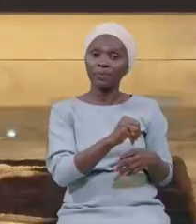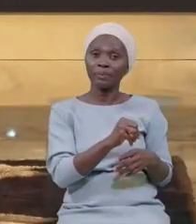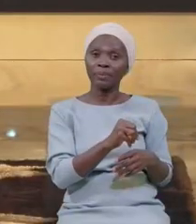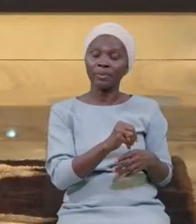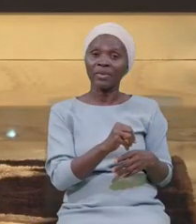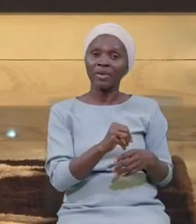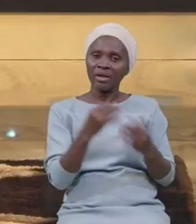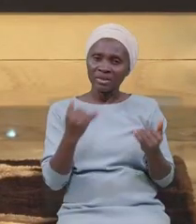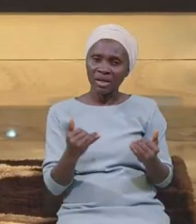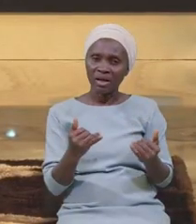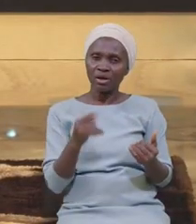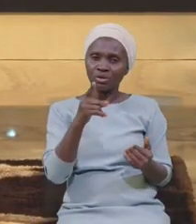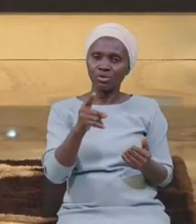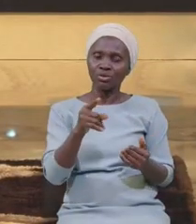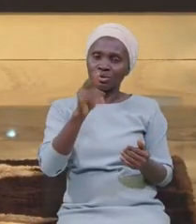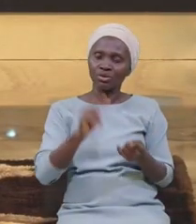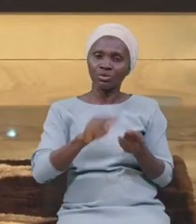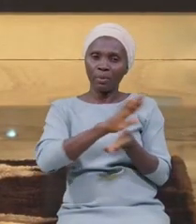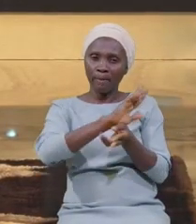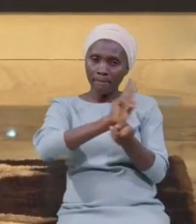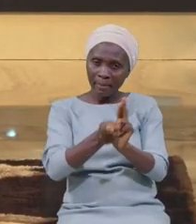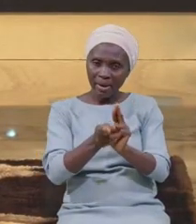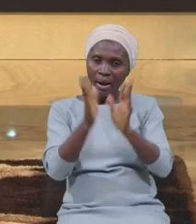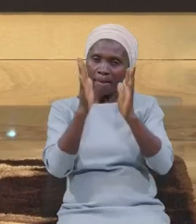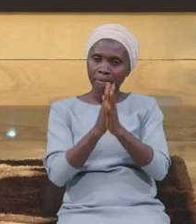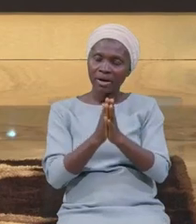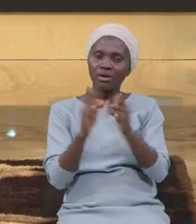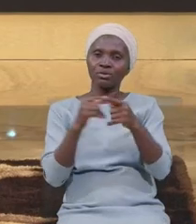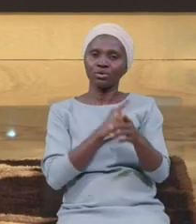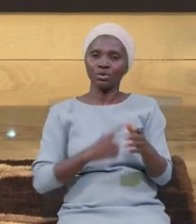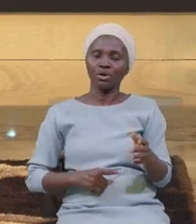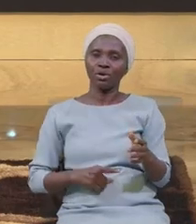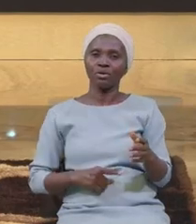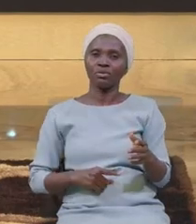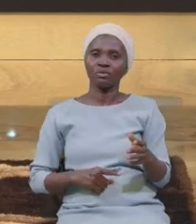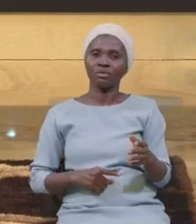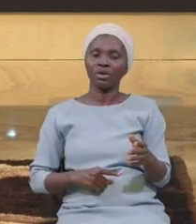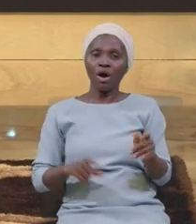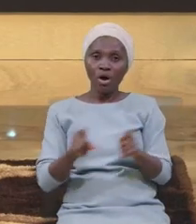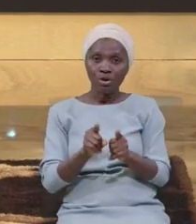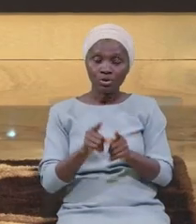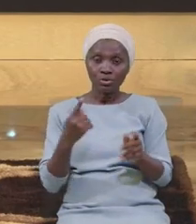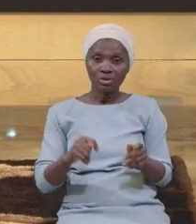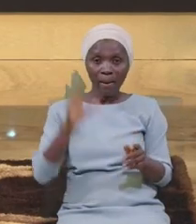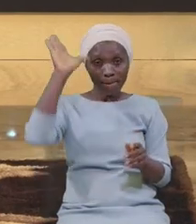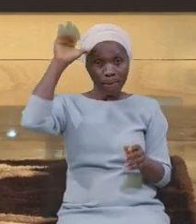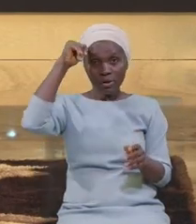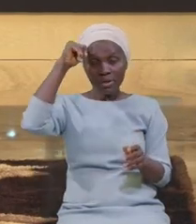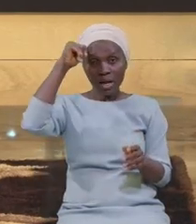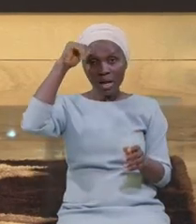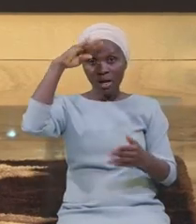Apportez les besoins des gens au Seigneur, la repentance des sacrificateurs, la repentance